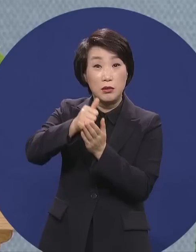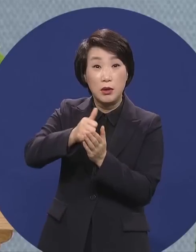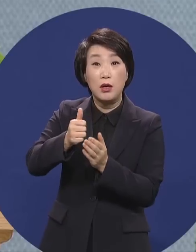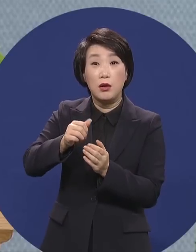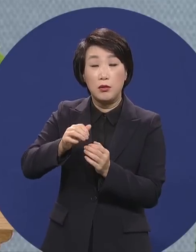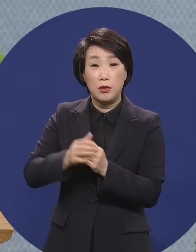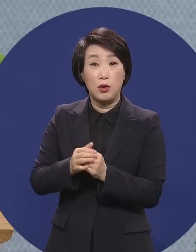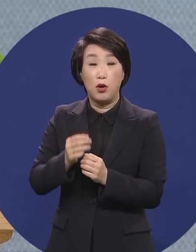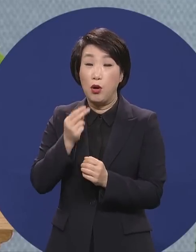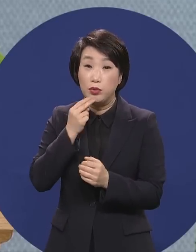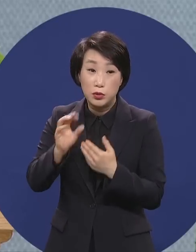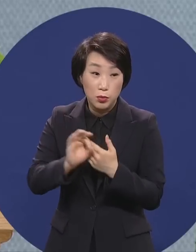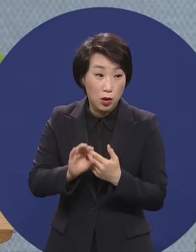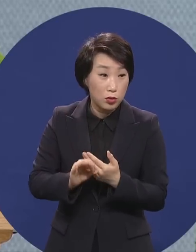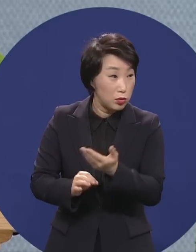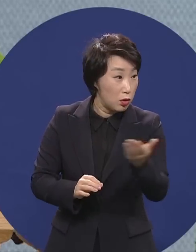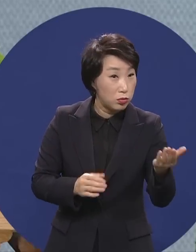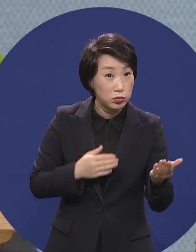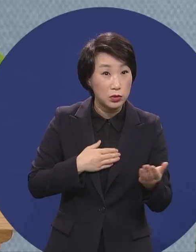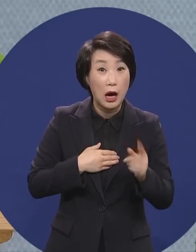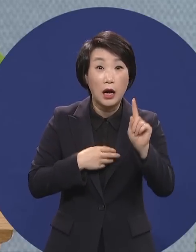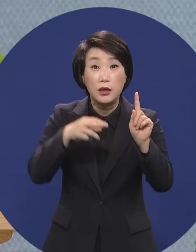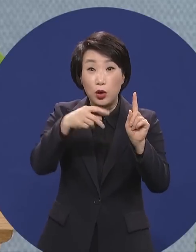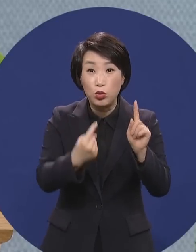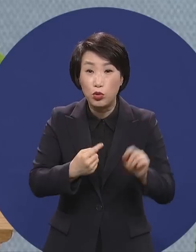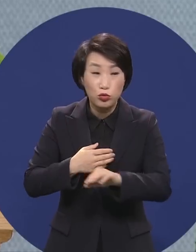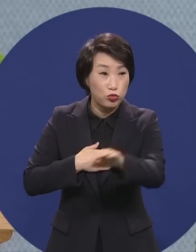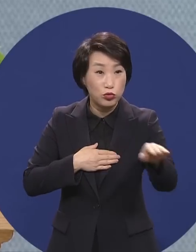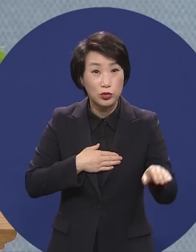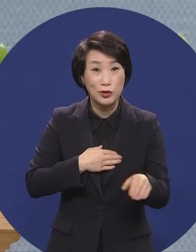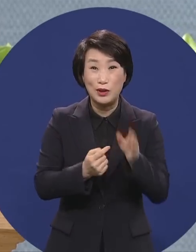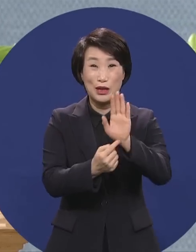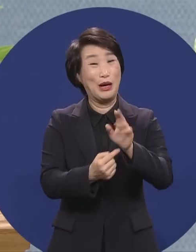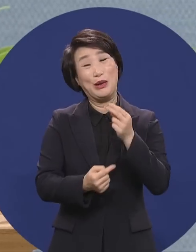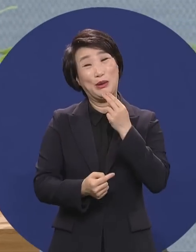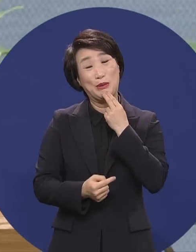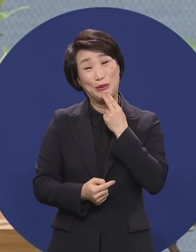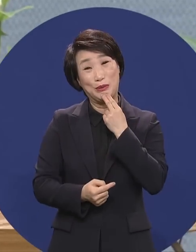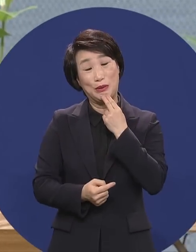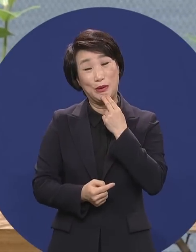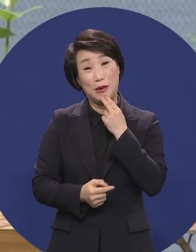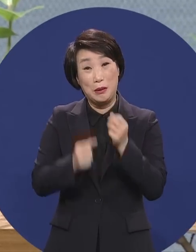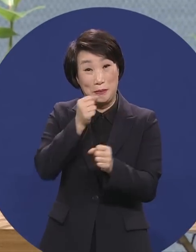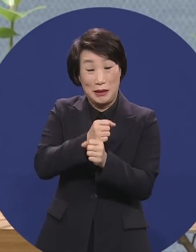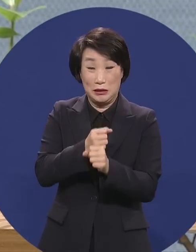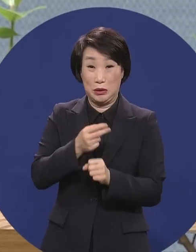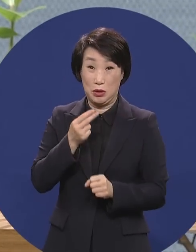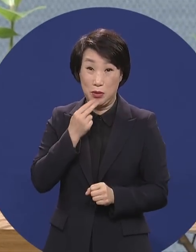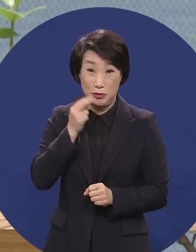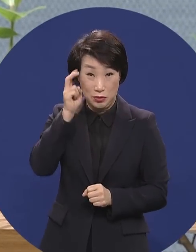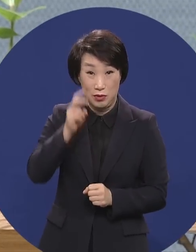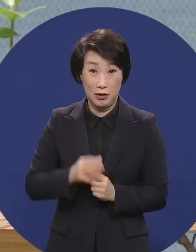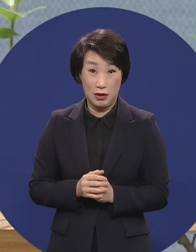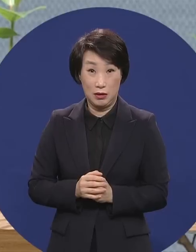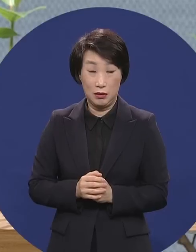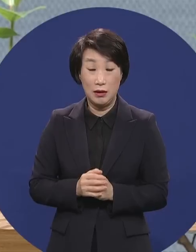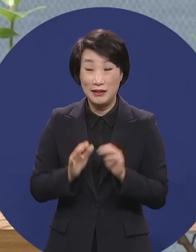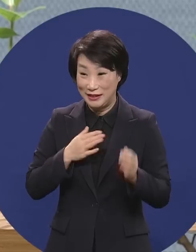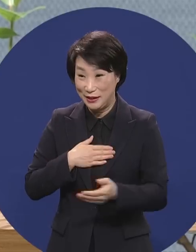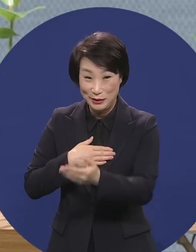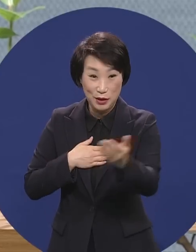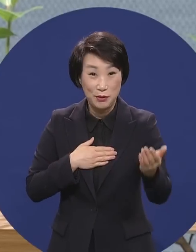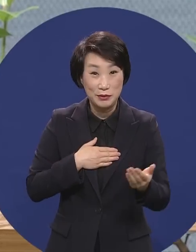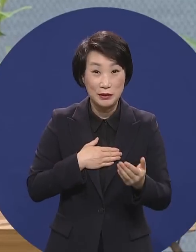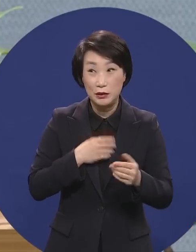없이는 단 한 가지도 나타나는 것이 없고 지어진 것이 없으니